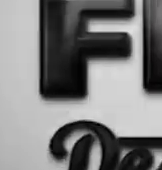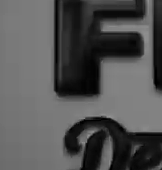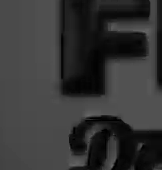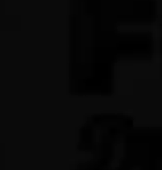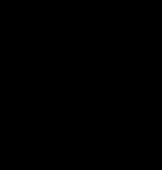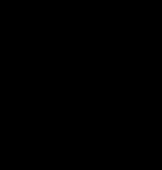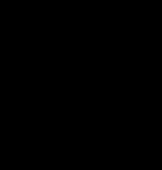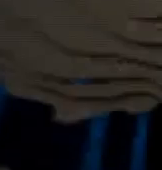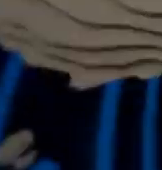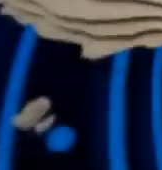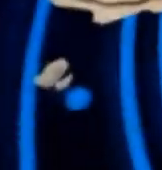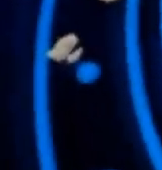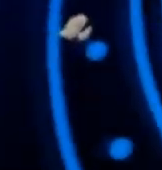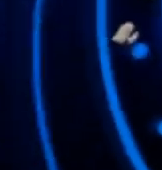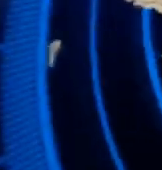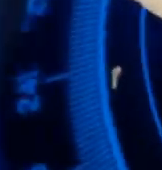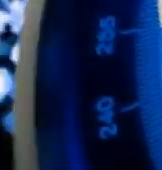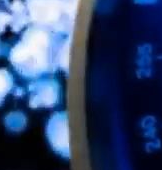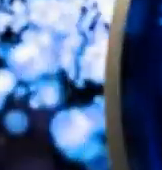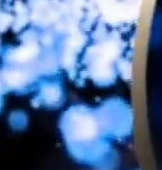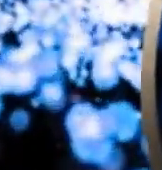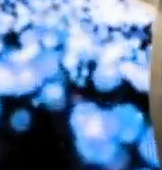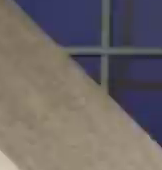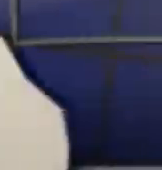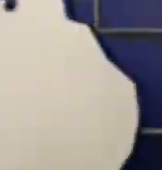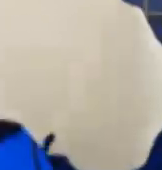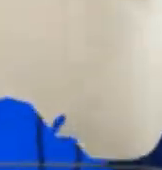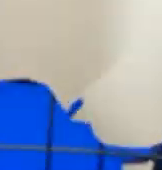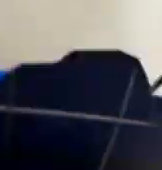2 देश की धड़कन.